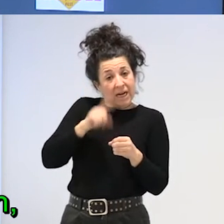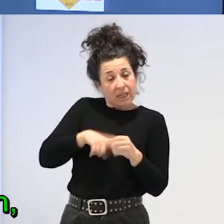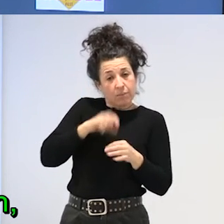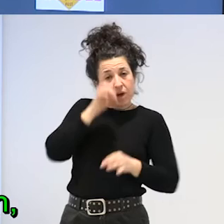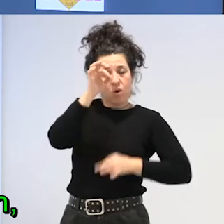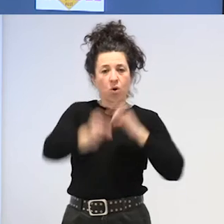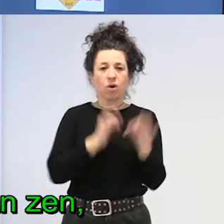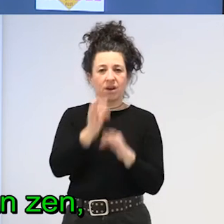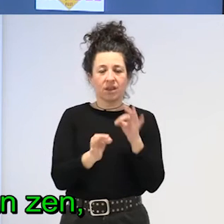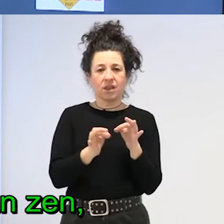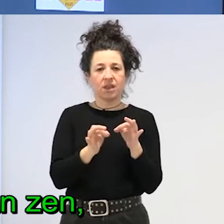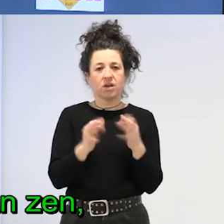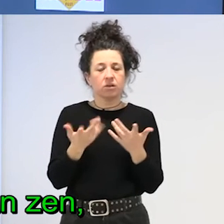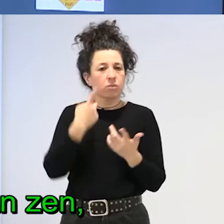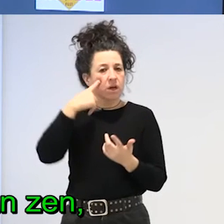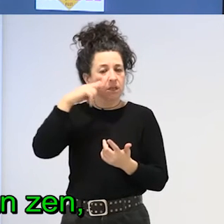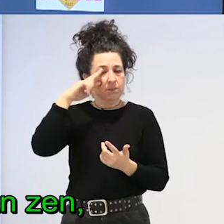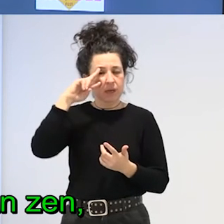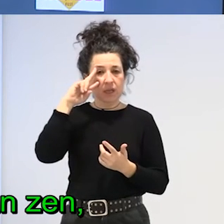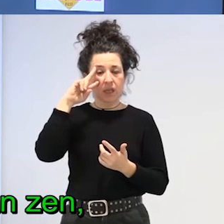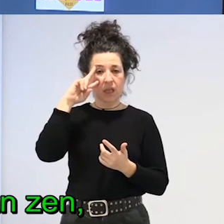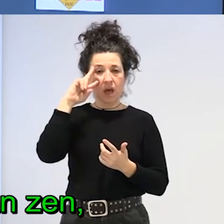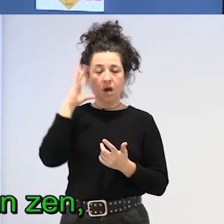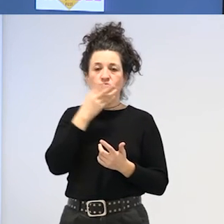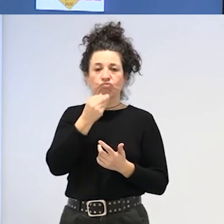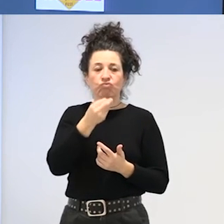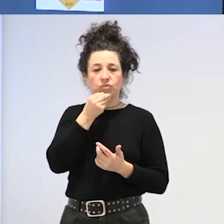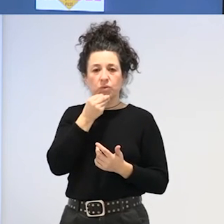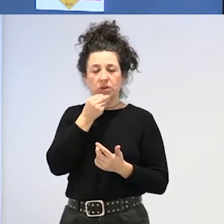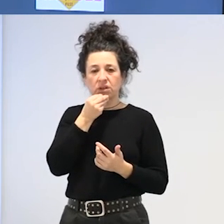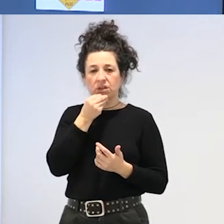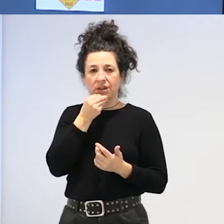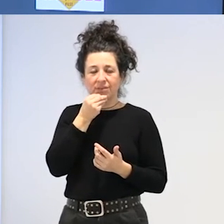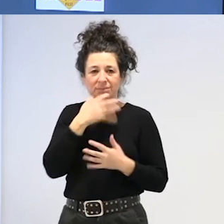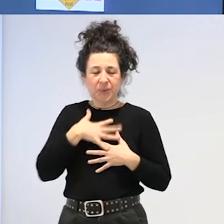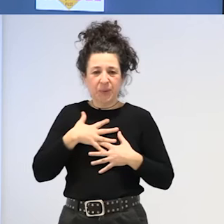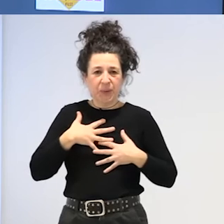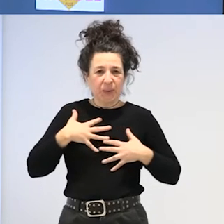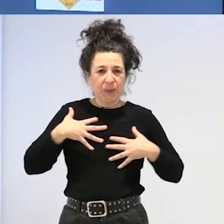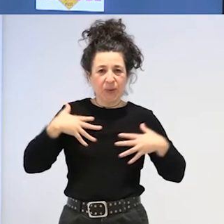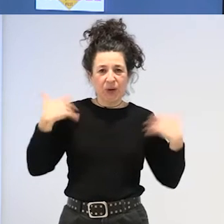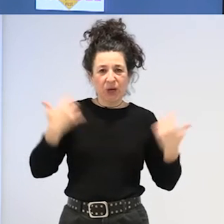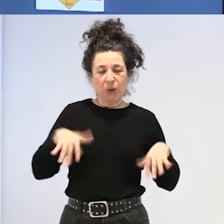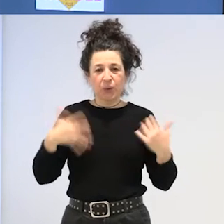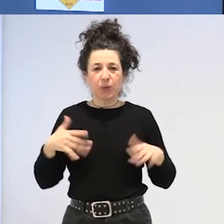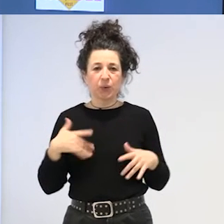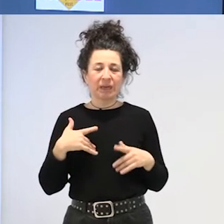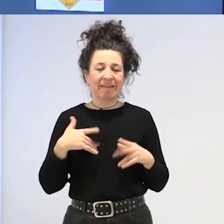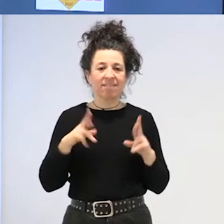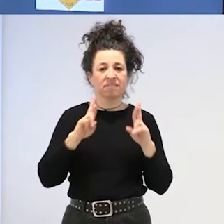ni antolakuntzan egon nintzen, eta oso esperientzia polita izan zen, oso onkigarria, eta espero dugu, bueno,